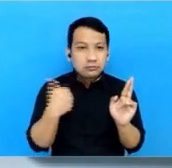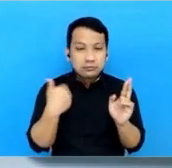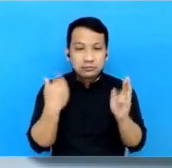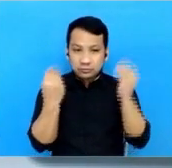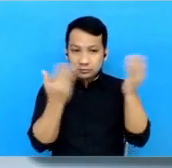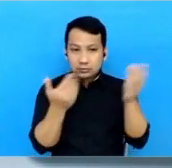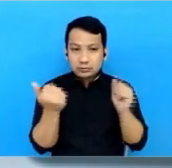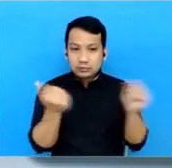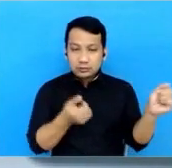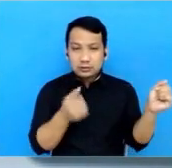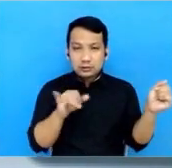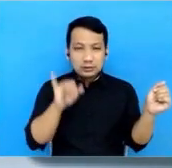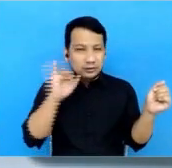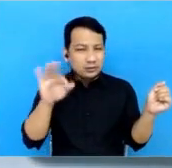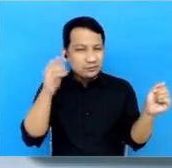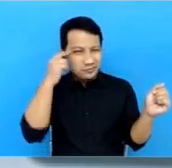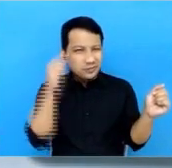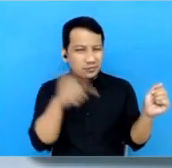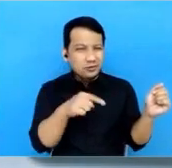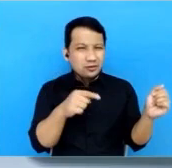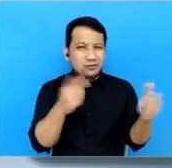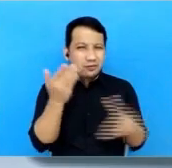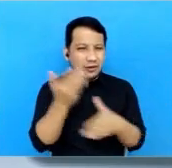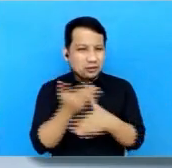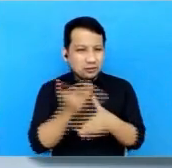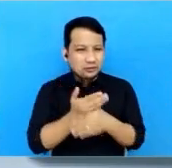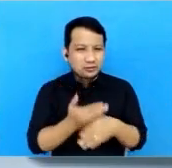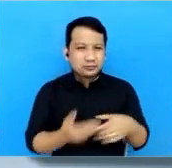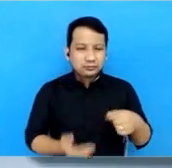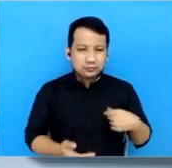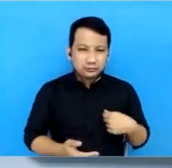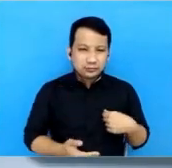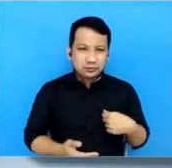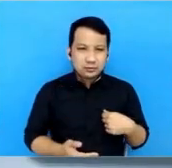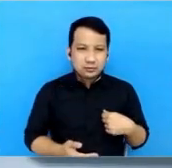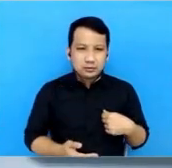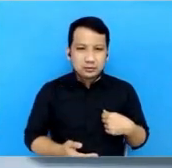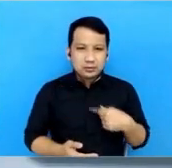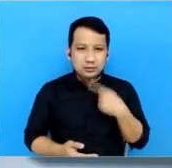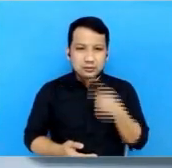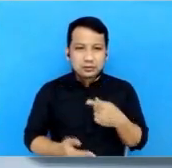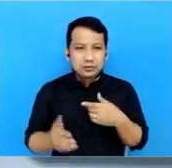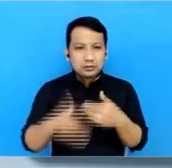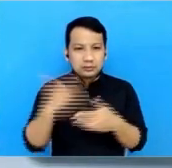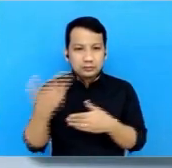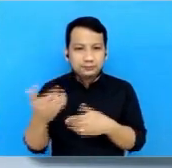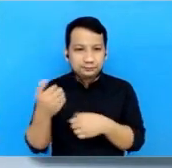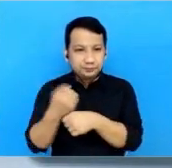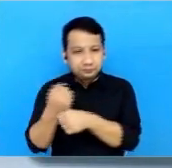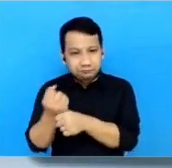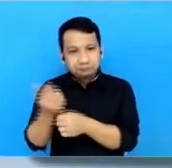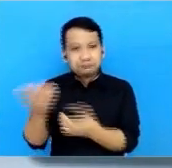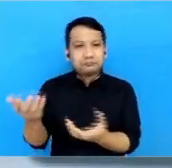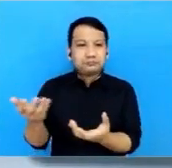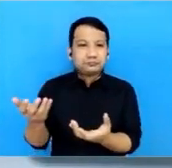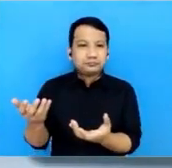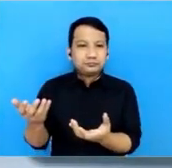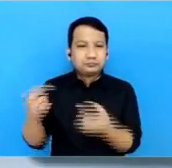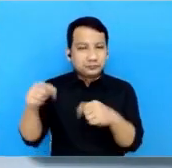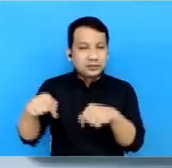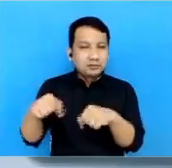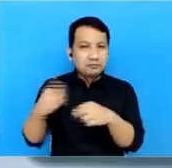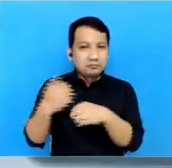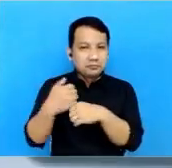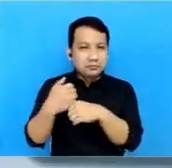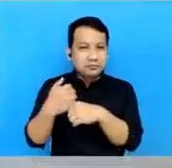sa tingin ko lalong makakaharang yon. Lalong makakaharang sa pag-ayos natin ng bansa